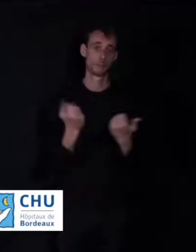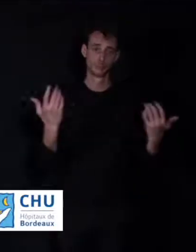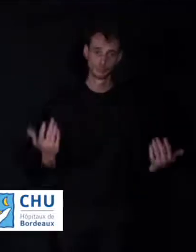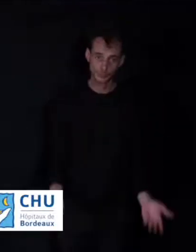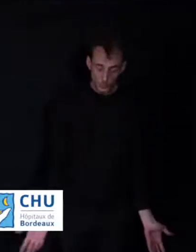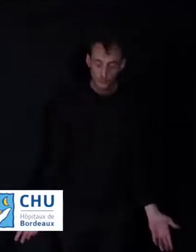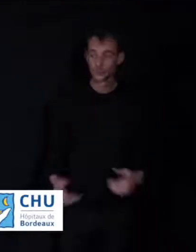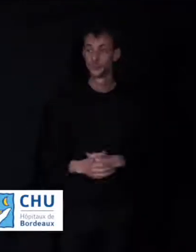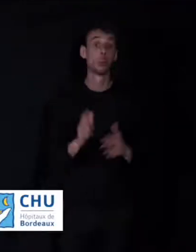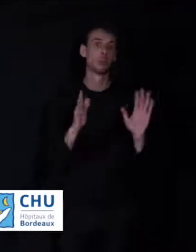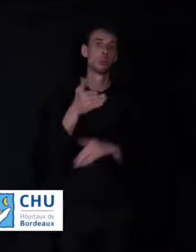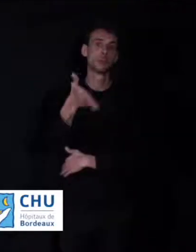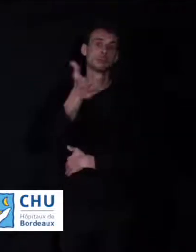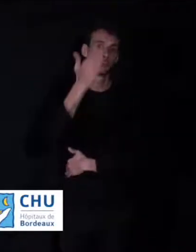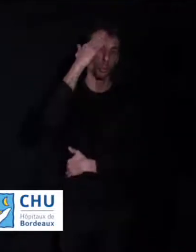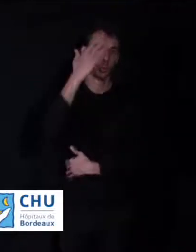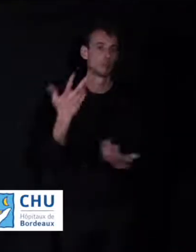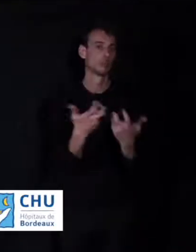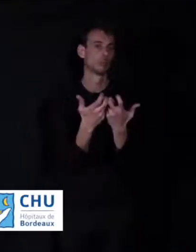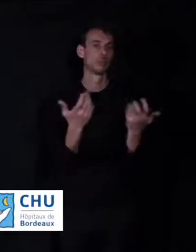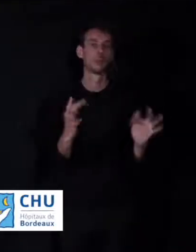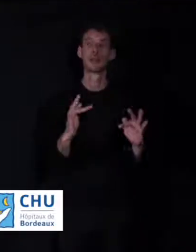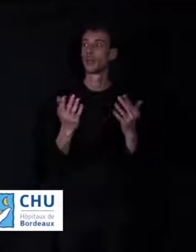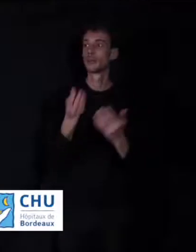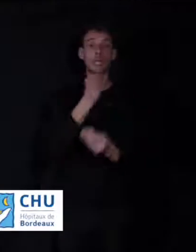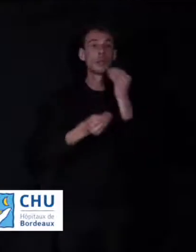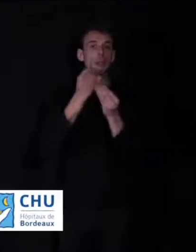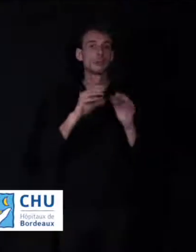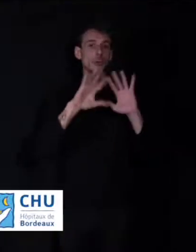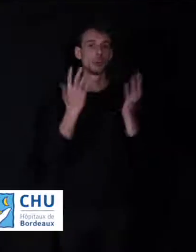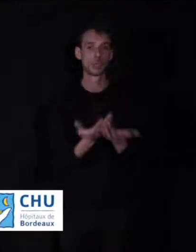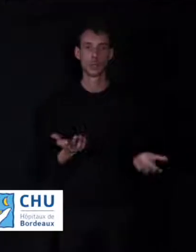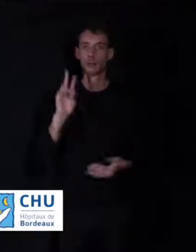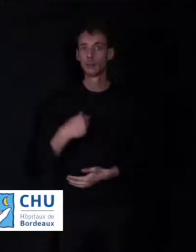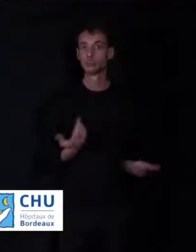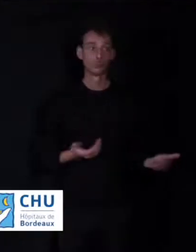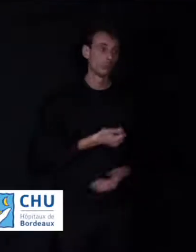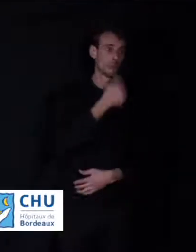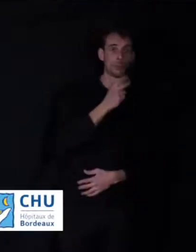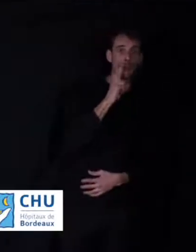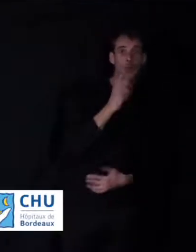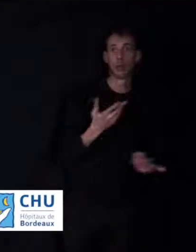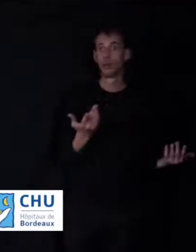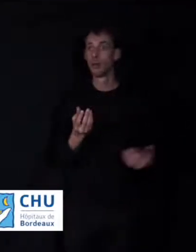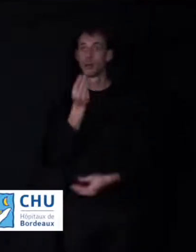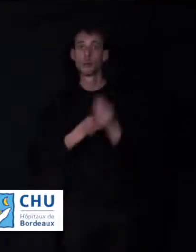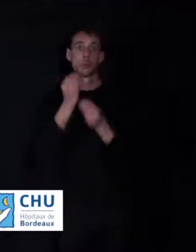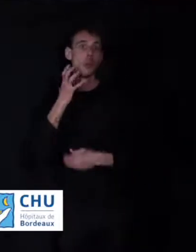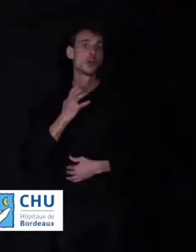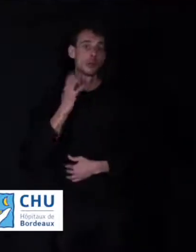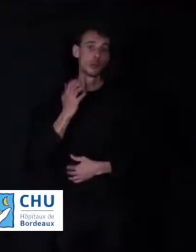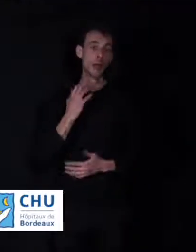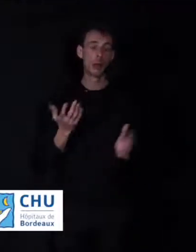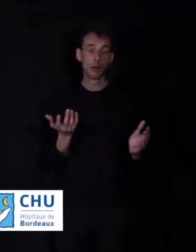c'est notre mode d'alimentation. On mange assez gras, du fromage, on boit du vin, plutôt de bonne qualité quand on est